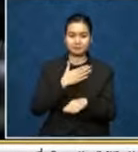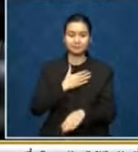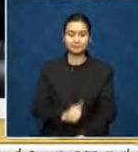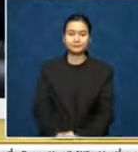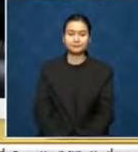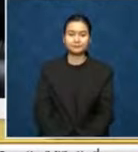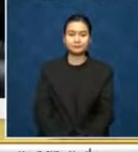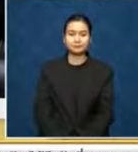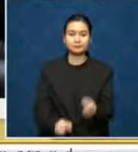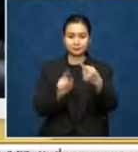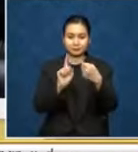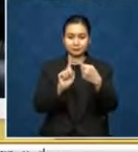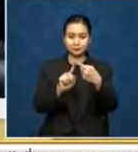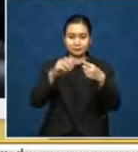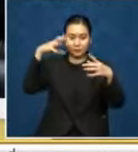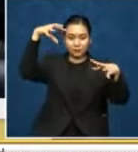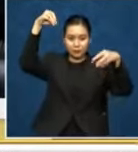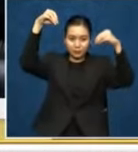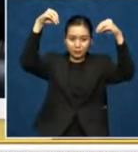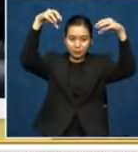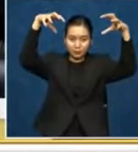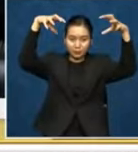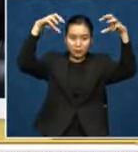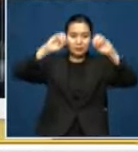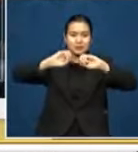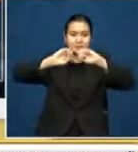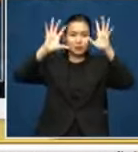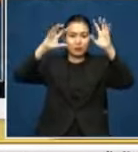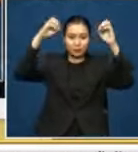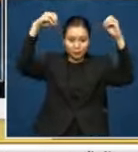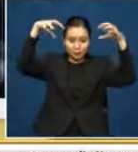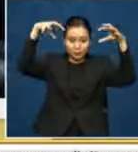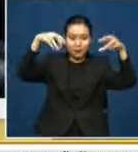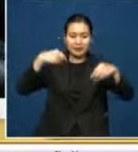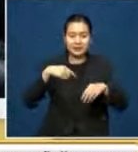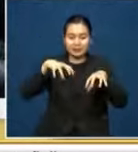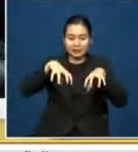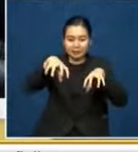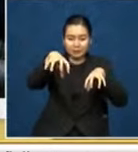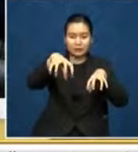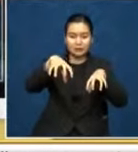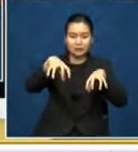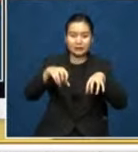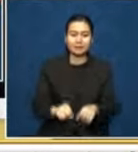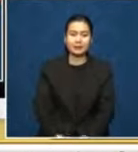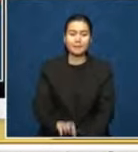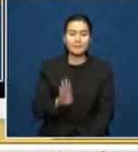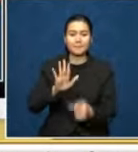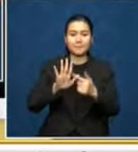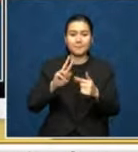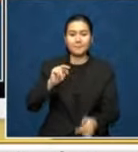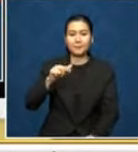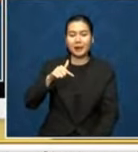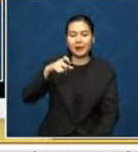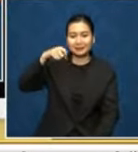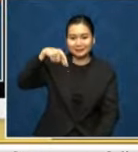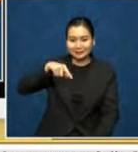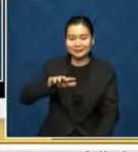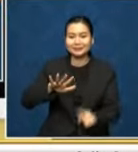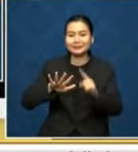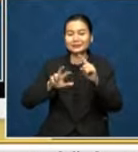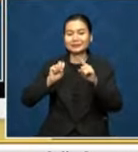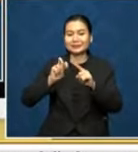เรื่องที่1ค่ะไฟทางไม่ส่องสว่างบริเวณสถานีกลางบางซื่อค่ะขอให้การไฟฟ้าเข้าไปติดไฟส่องสว่างให้กับบริเวณแถวส